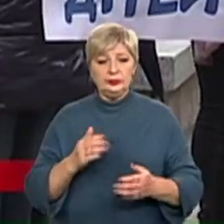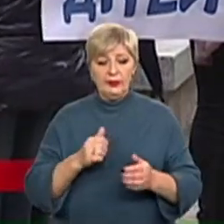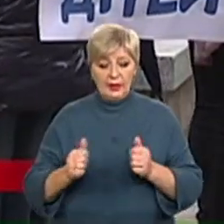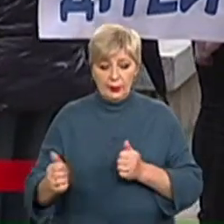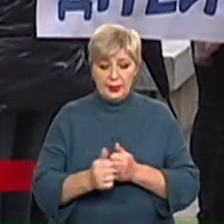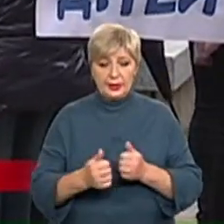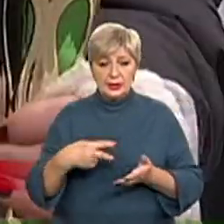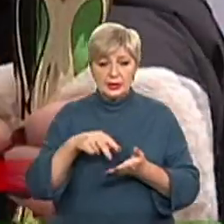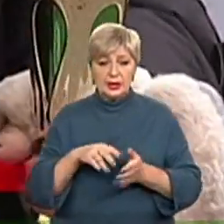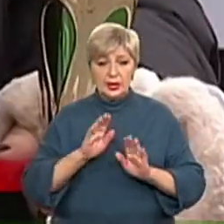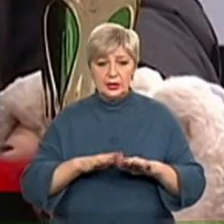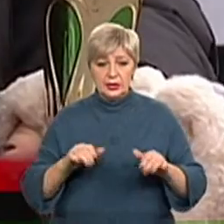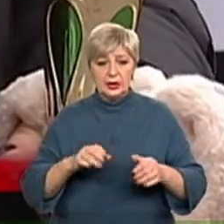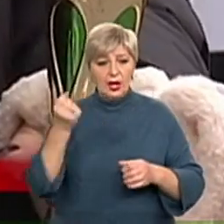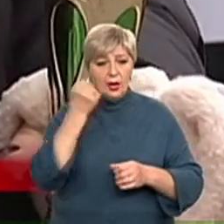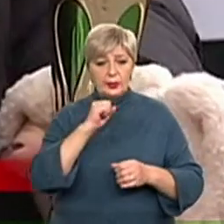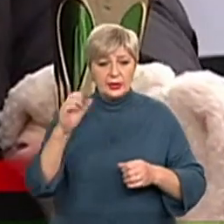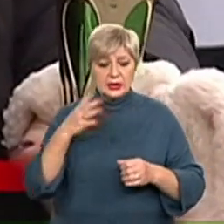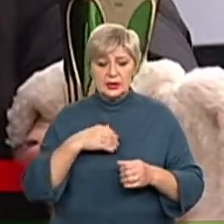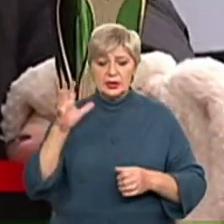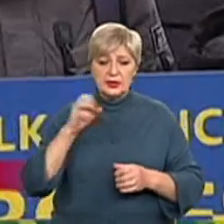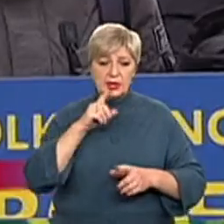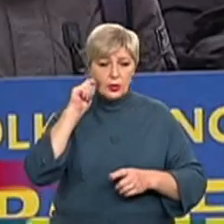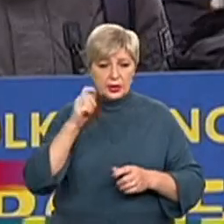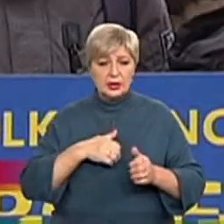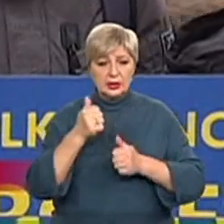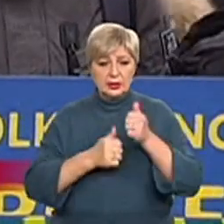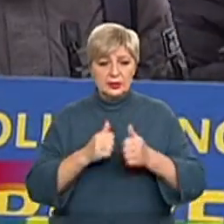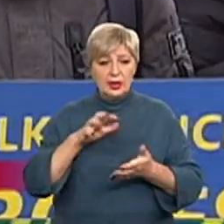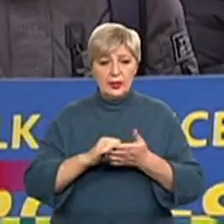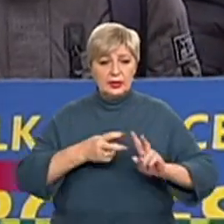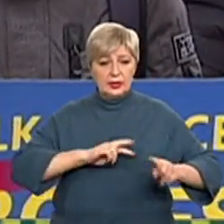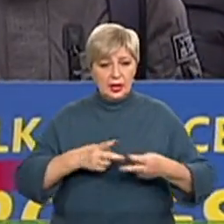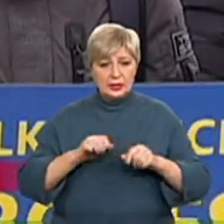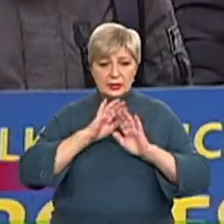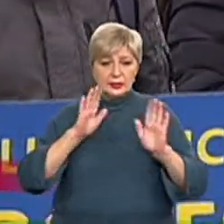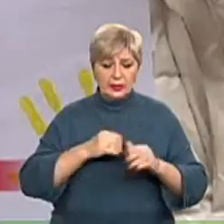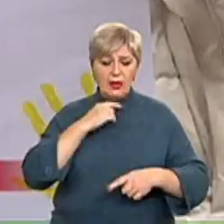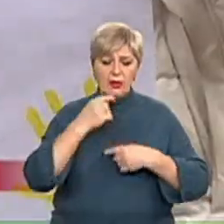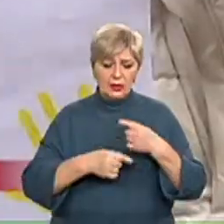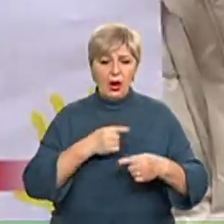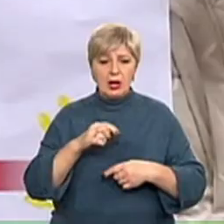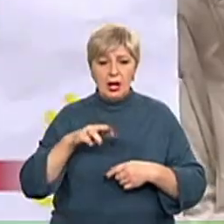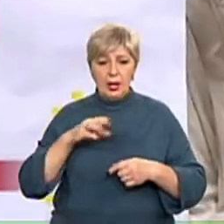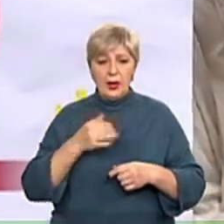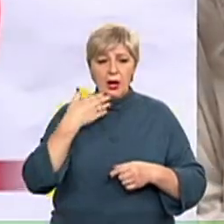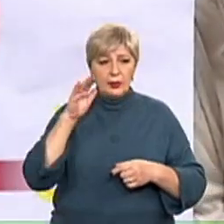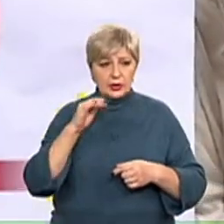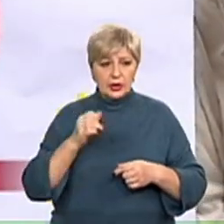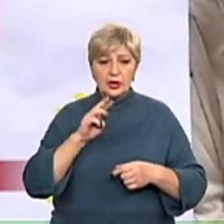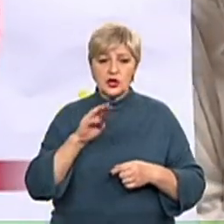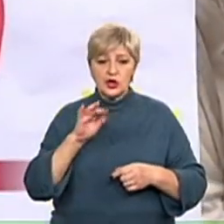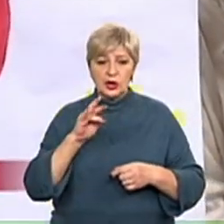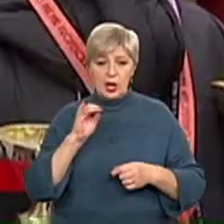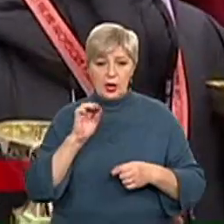Попереду стоять діти. Вони – призери всеукраїнських та міжнародних конкурсів. Займаються танцями та вокалом роками. Кажуть, прощатися із шинником